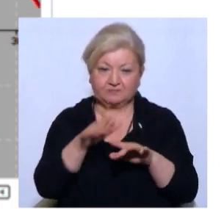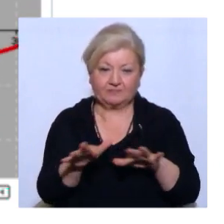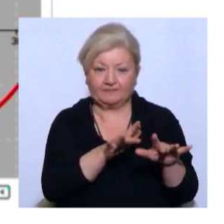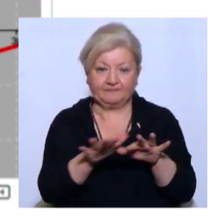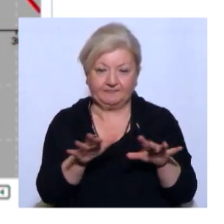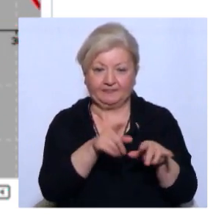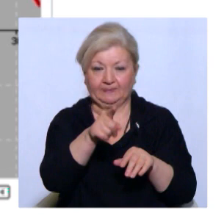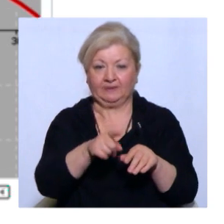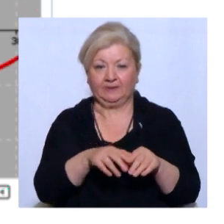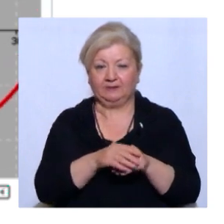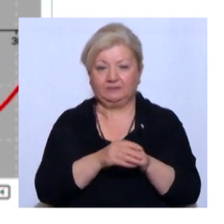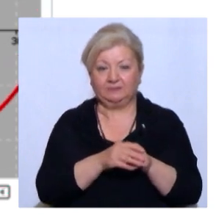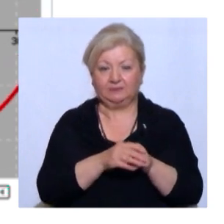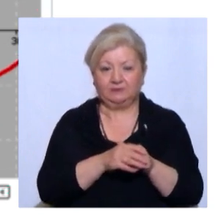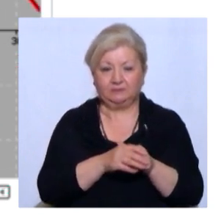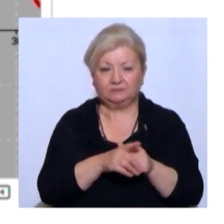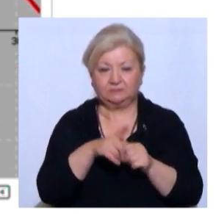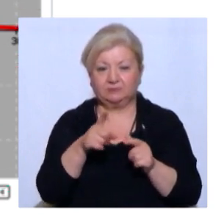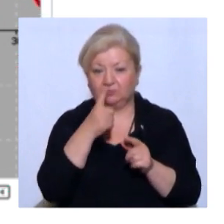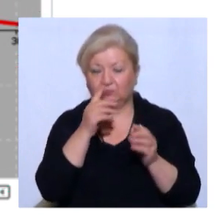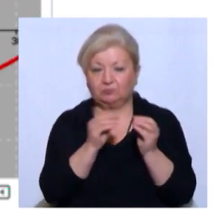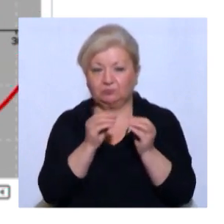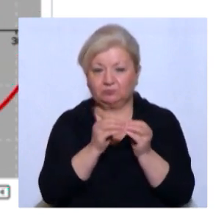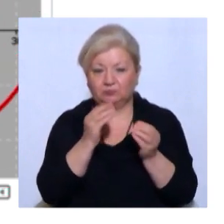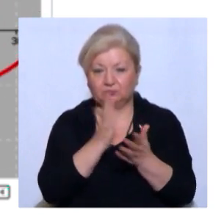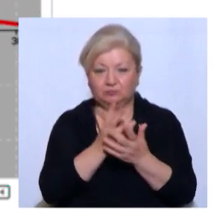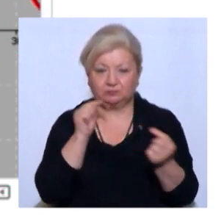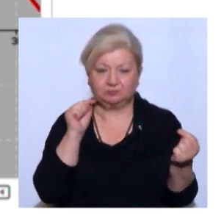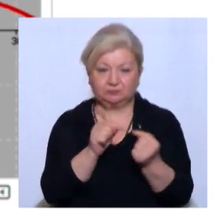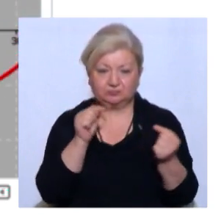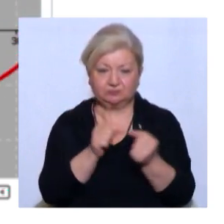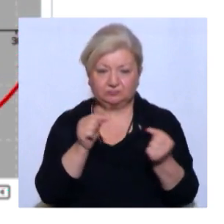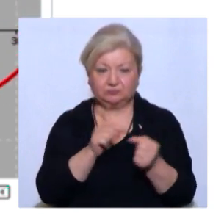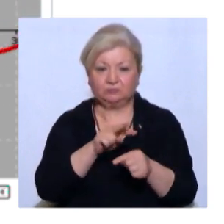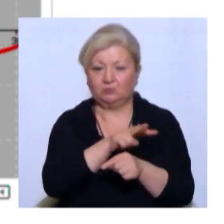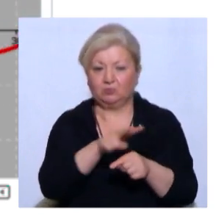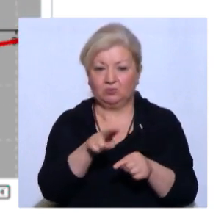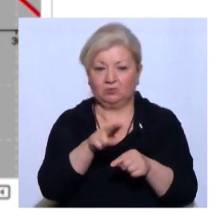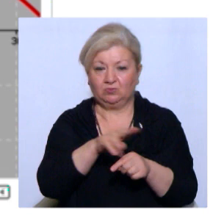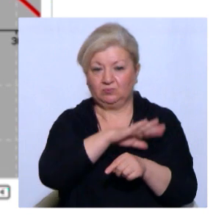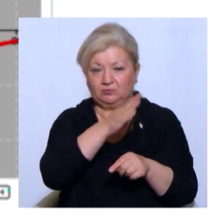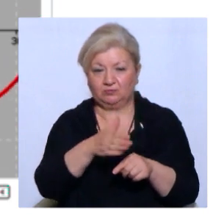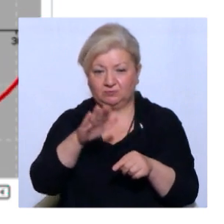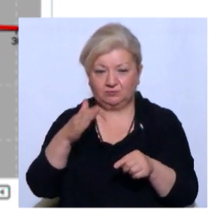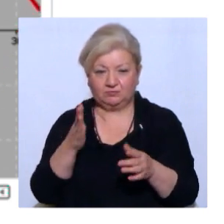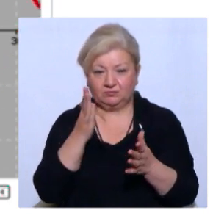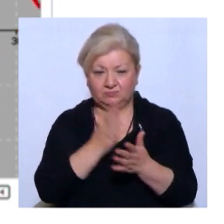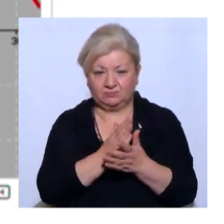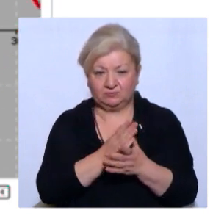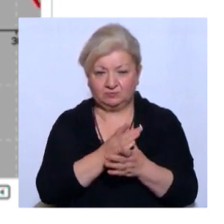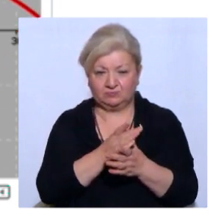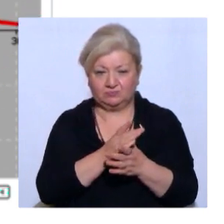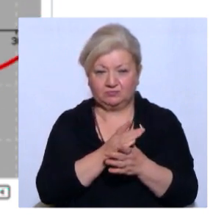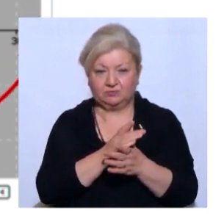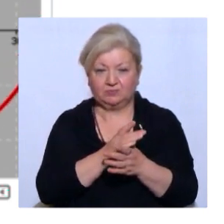მუდმივად ერთმანეთის საპირისპიროდ არის ორივე ვექტორი. ხდება მუდმივი გაბათილება ამ ორი ვექტორის და შესაბამისად